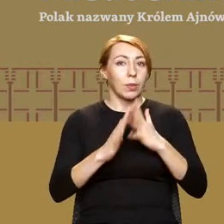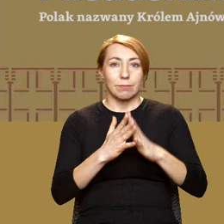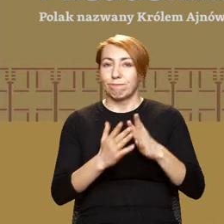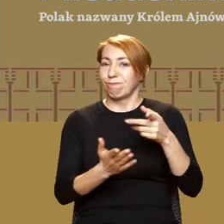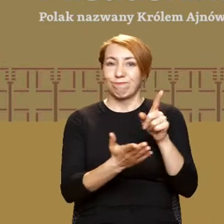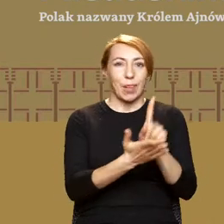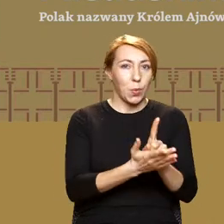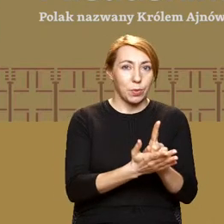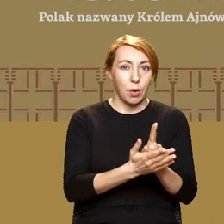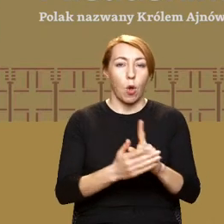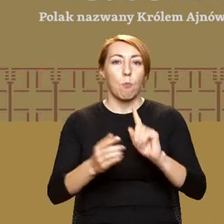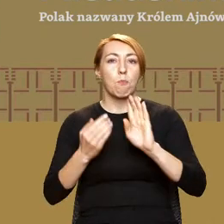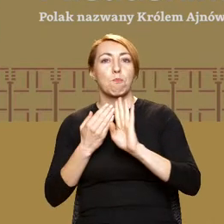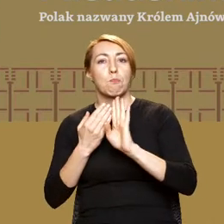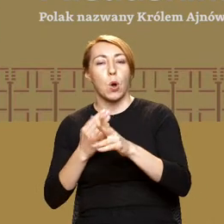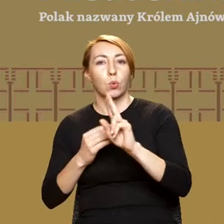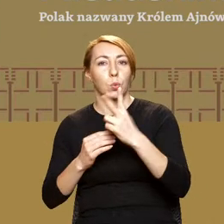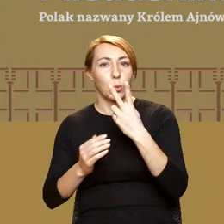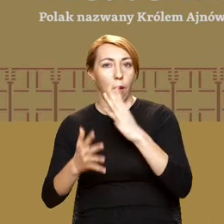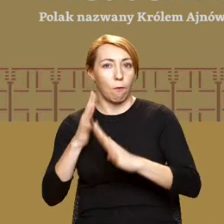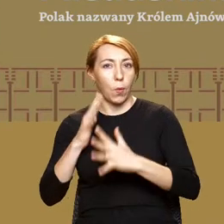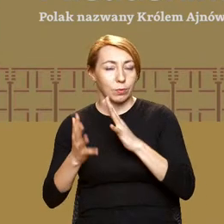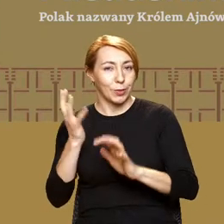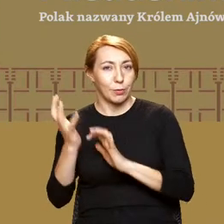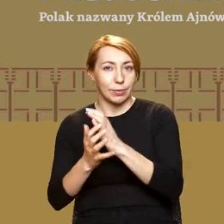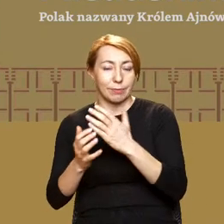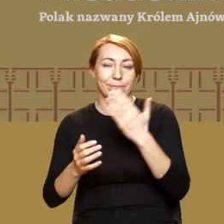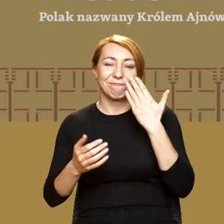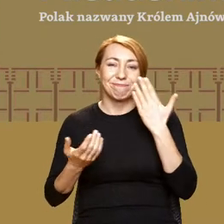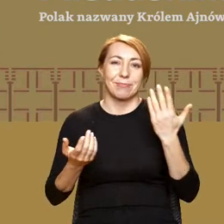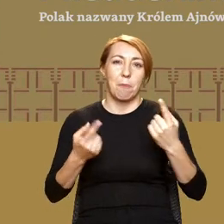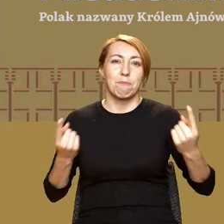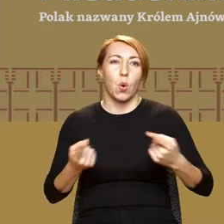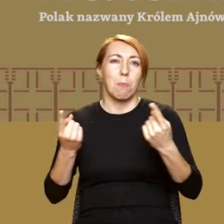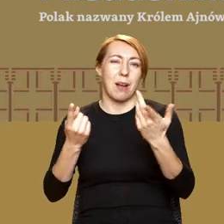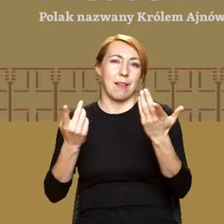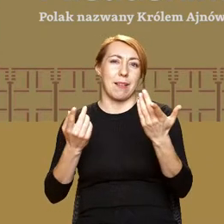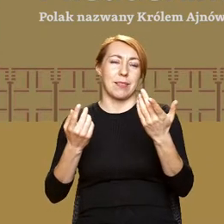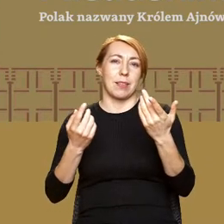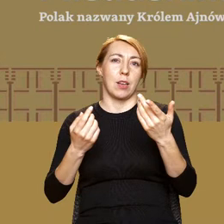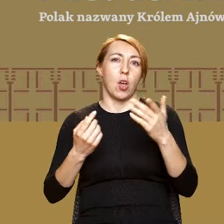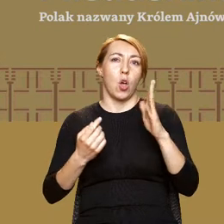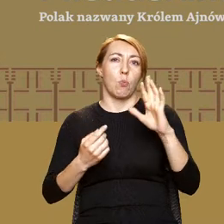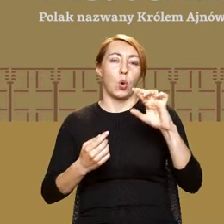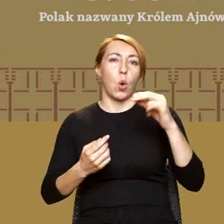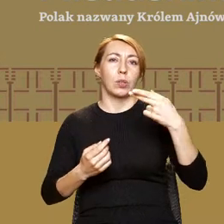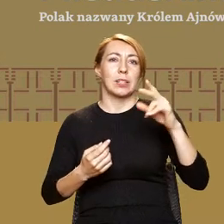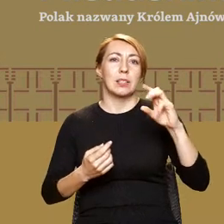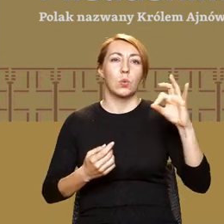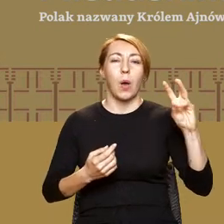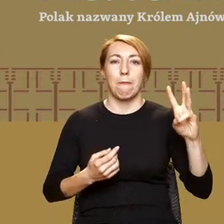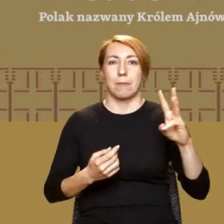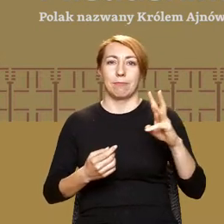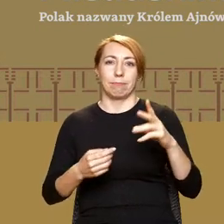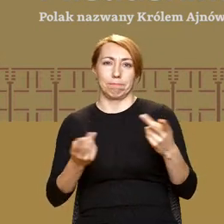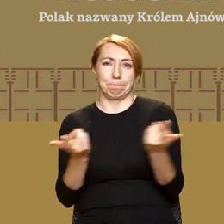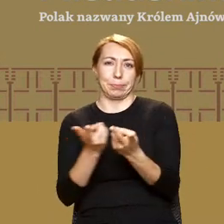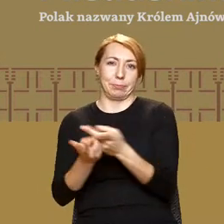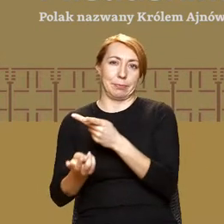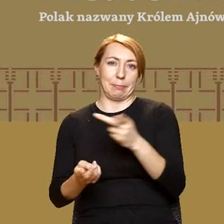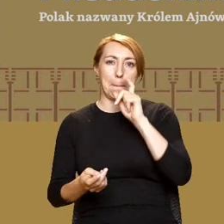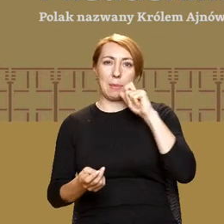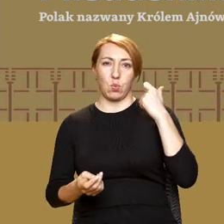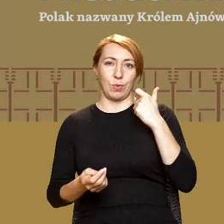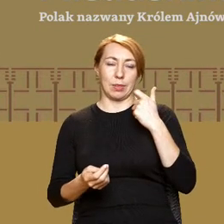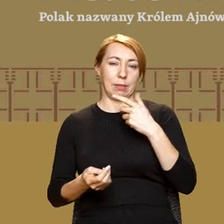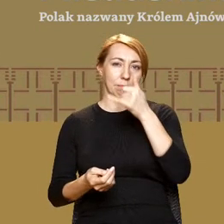Po II wojnie światowej wiadomo co było, prawda, propaganda, kojarzył się Bronisław z Józefem, więc nie można było o tym pisać.